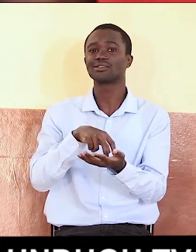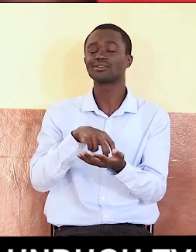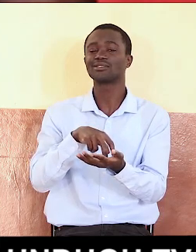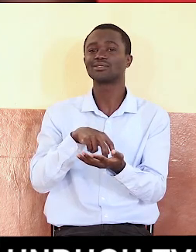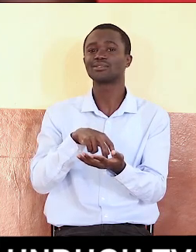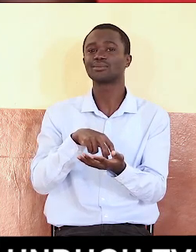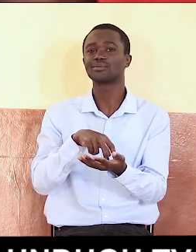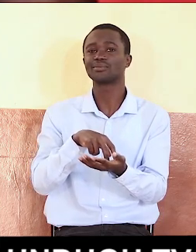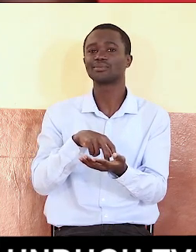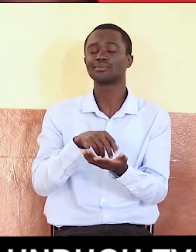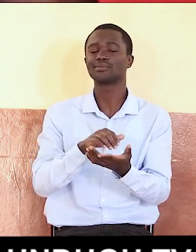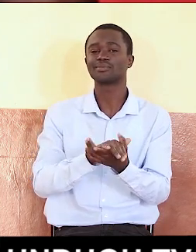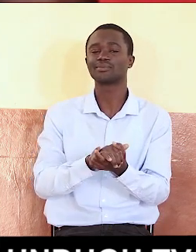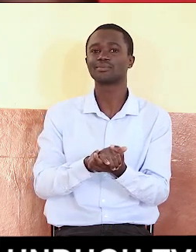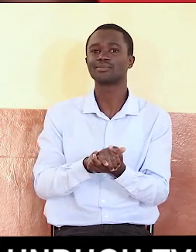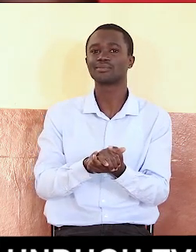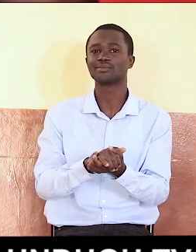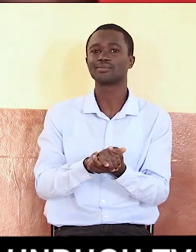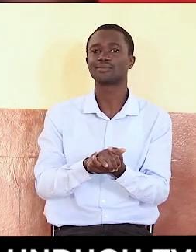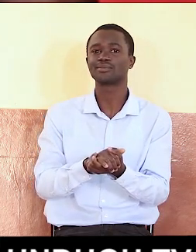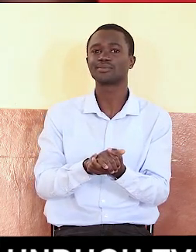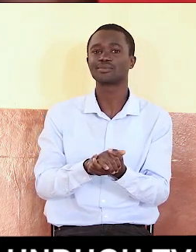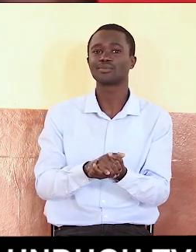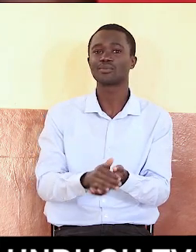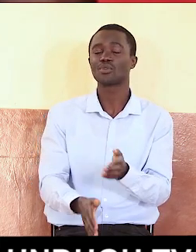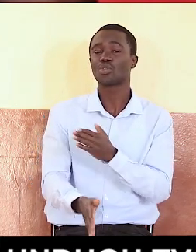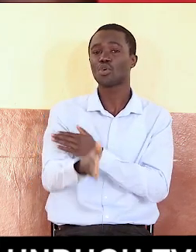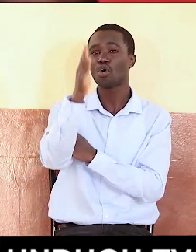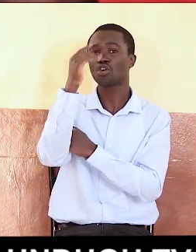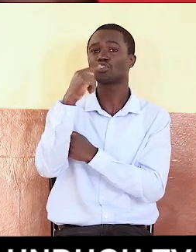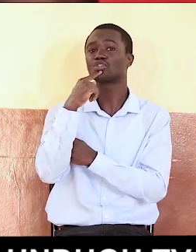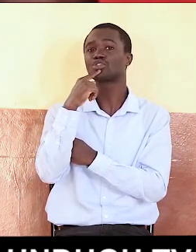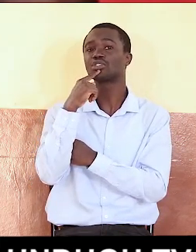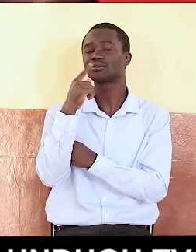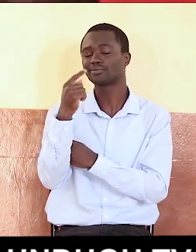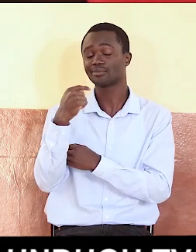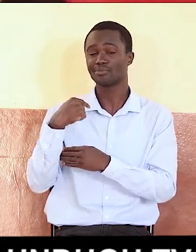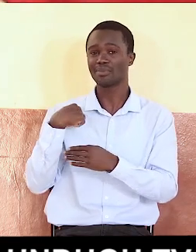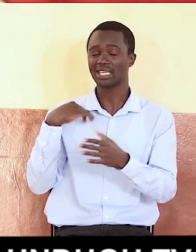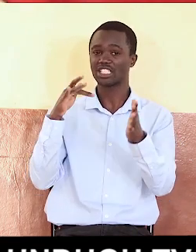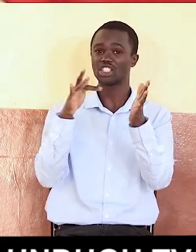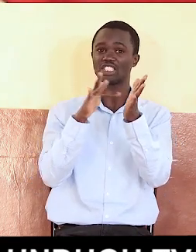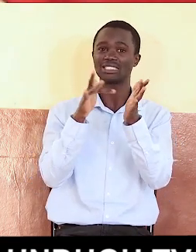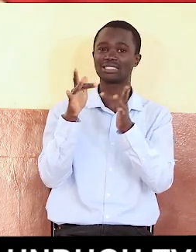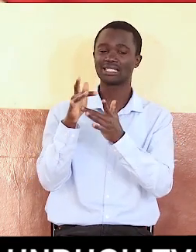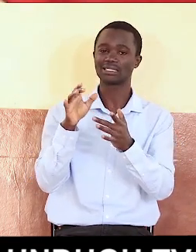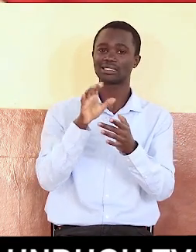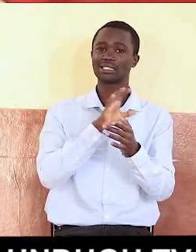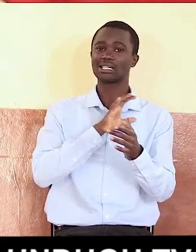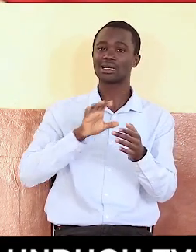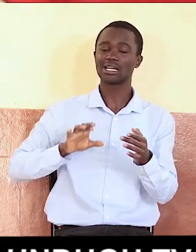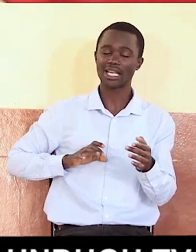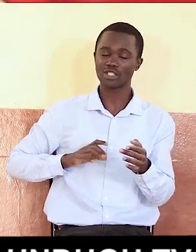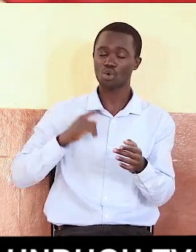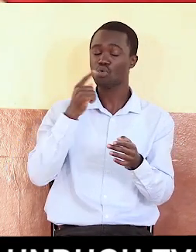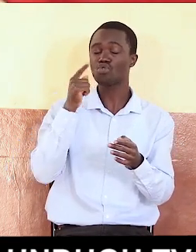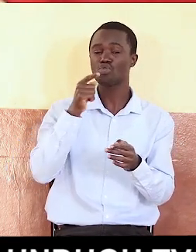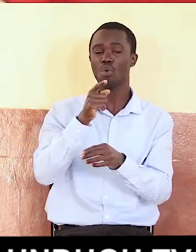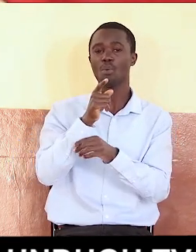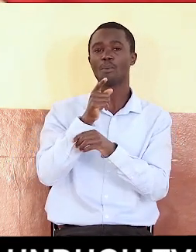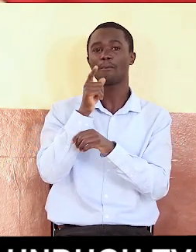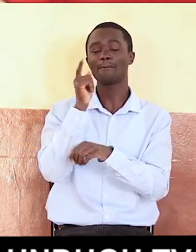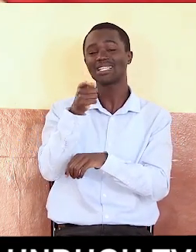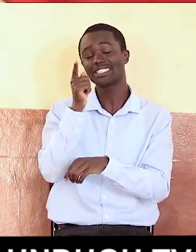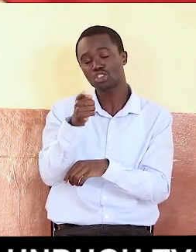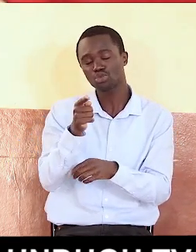simama. Bwana akamwambia, mimi ni Yesu unaye udhi. Lakini mstari